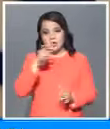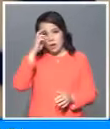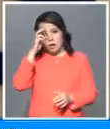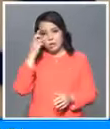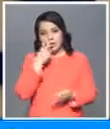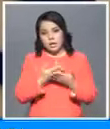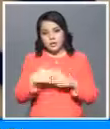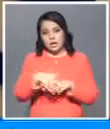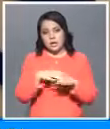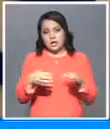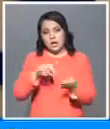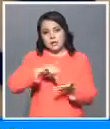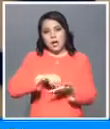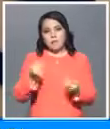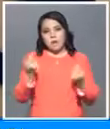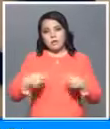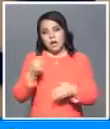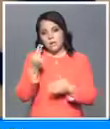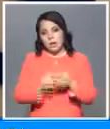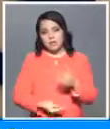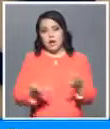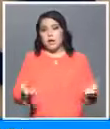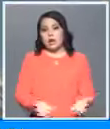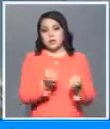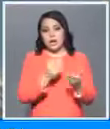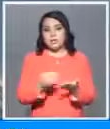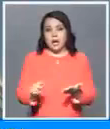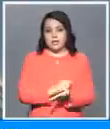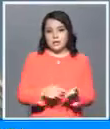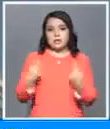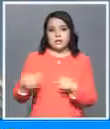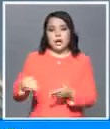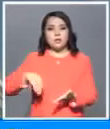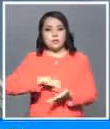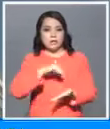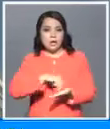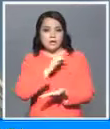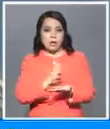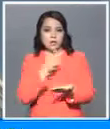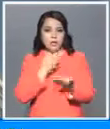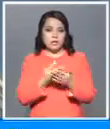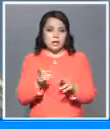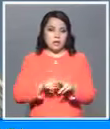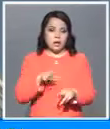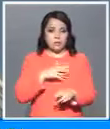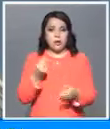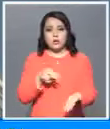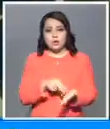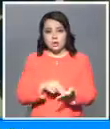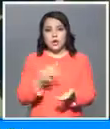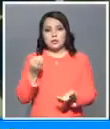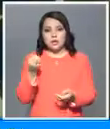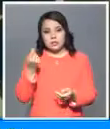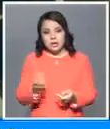үкімет қаржы конгломератын банкроттықтан құтқару үшін акциялардың көп бөлігін сатып алған еді. Ал қазір олардың құны сол кездегі